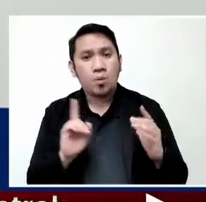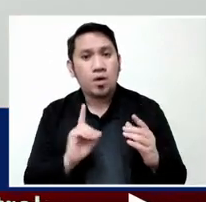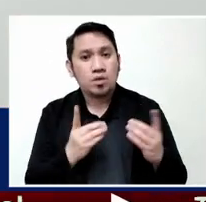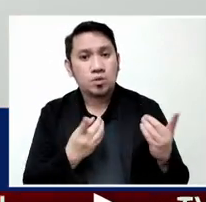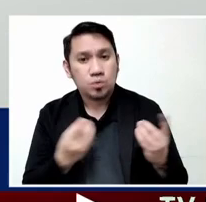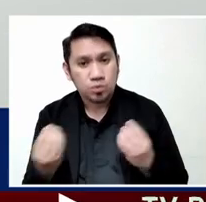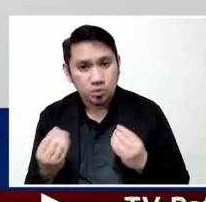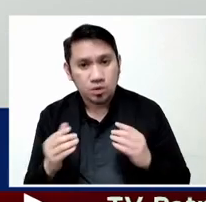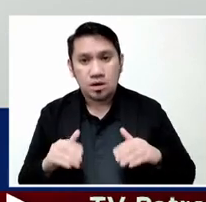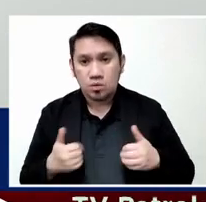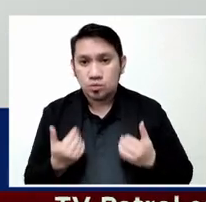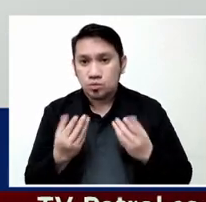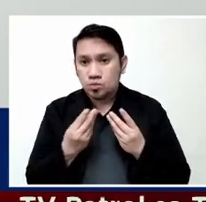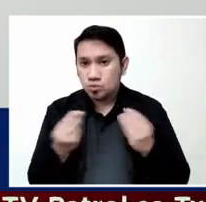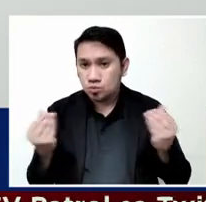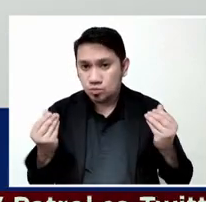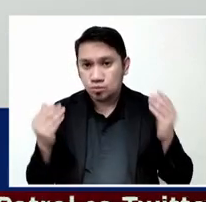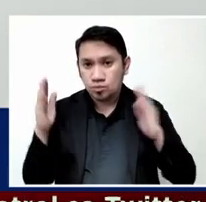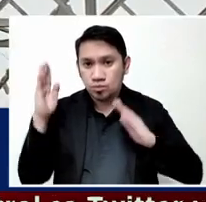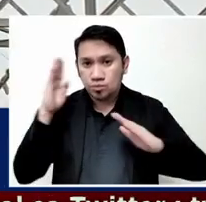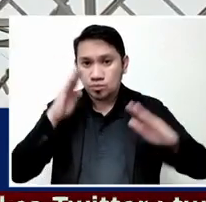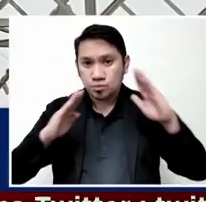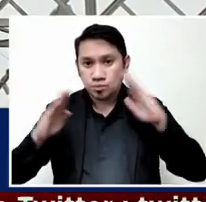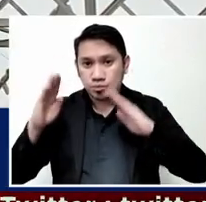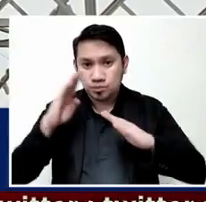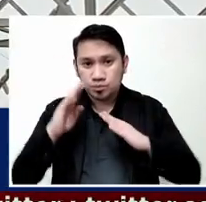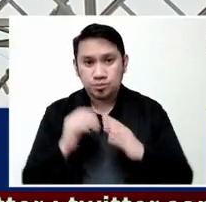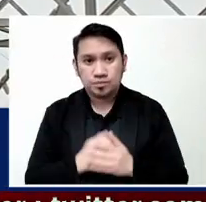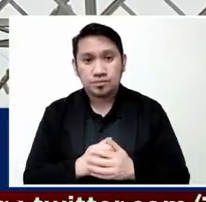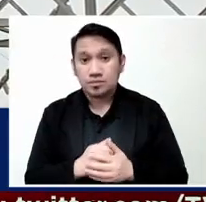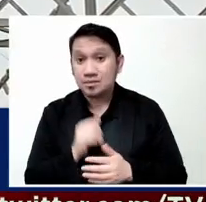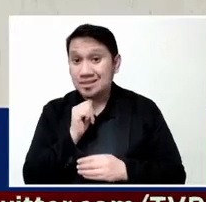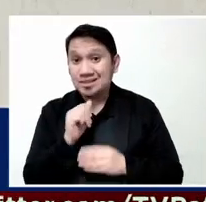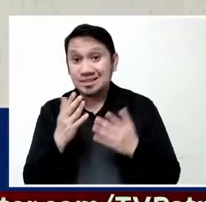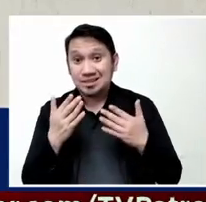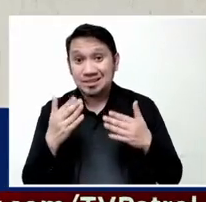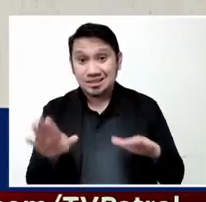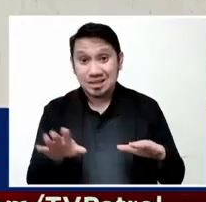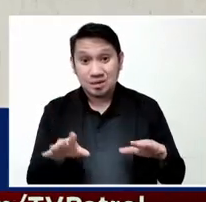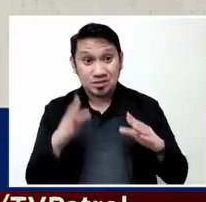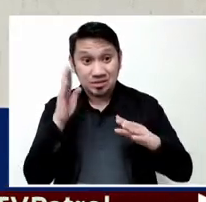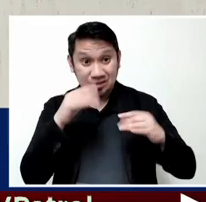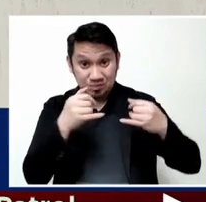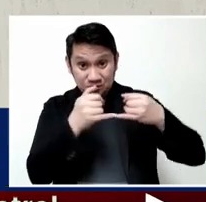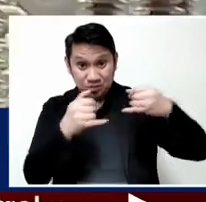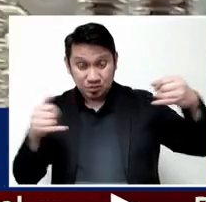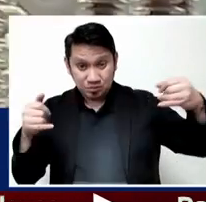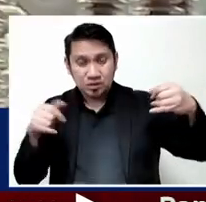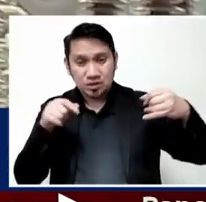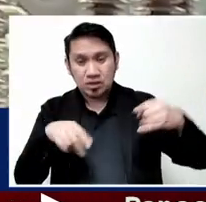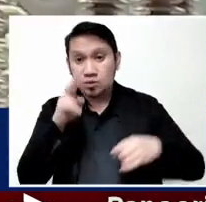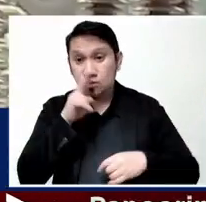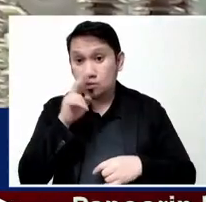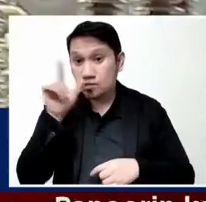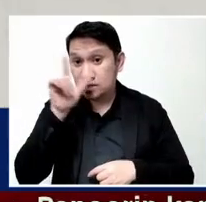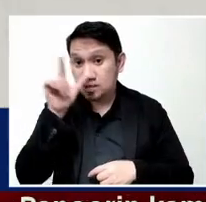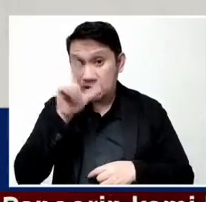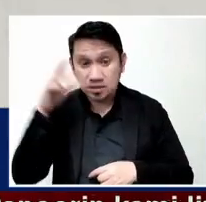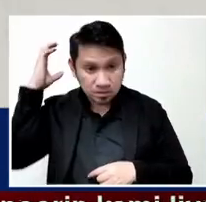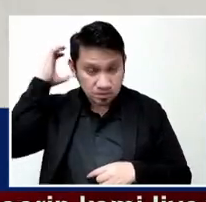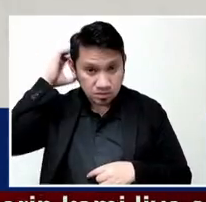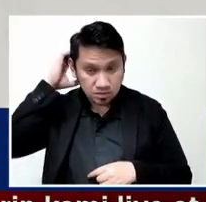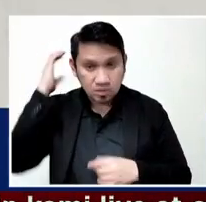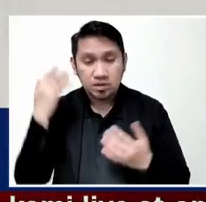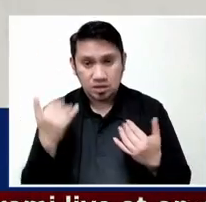problems. Pati ang mga hindi natapos na transmission line sa Luzon, Visayas at Mindanao na magpapaganda